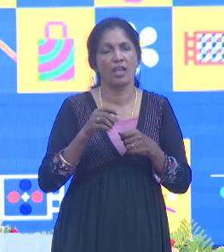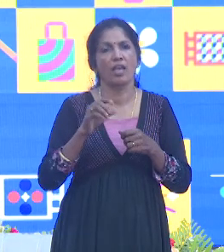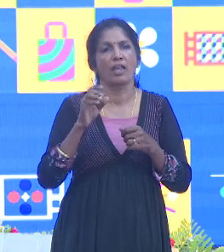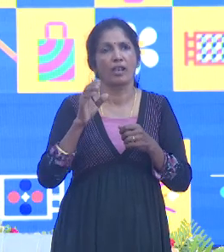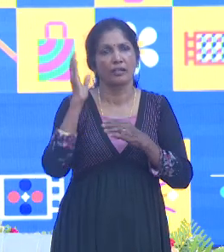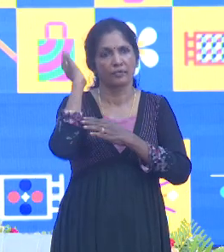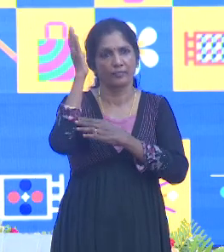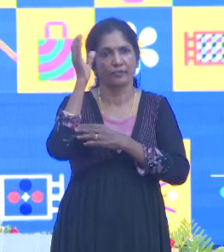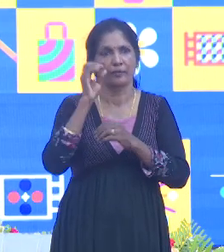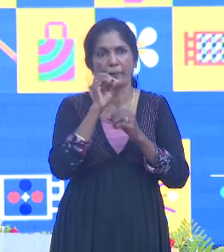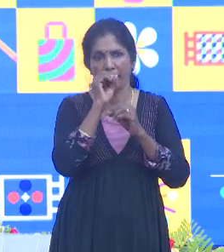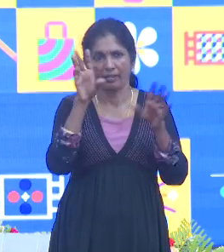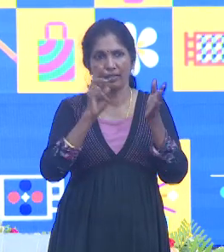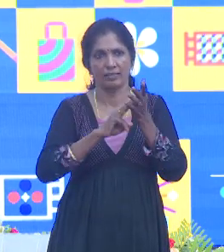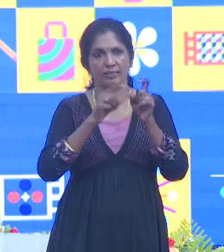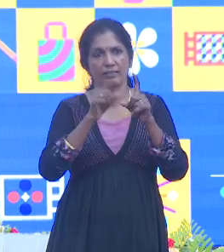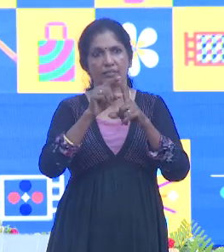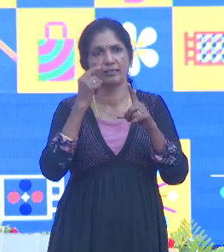മാധ്യമപ്രവർത്തകരെ ഉദ്യോഗസ്ഥ സുഹൃത്തുക്കളെ